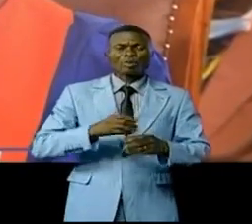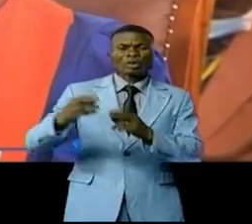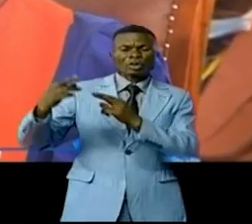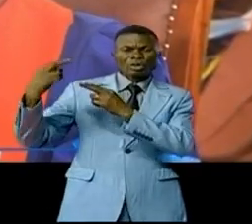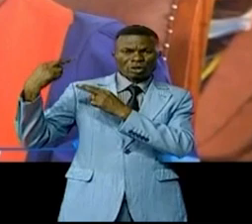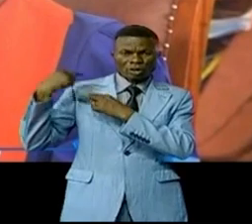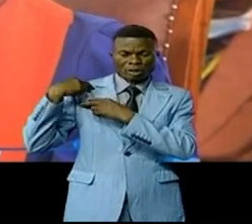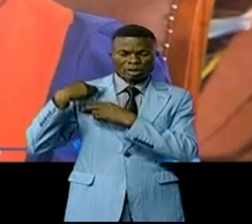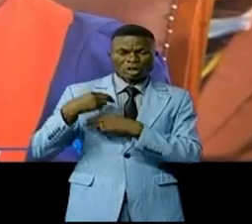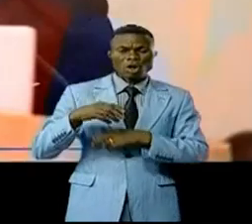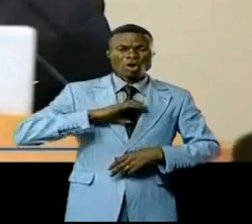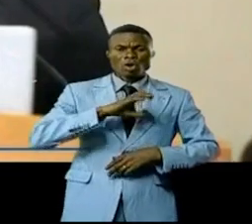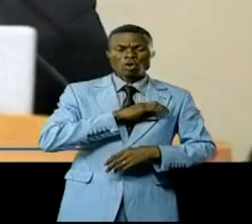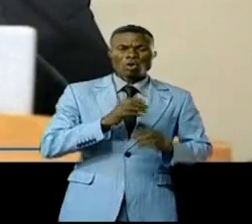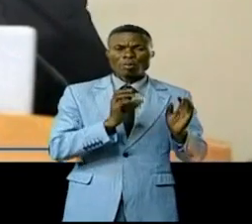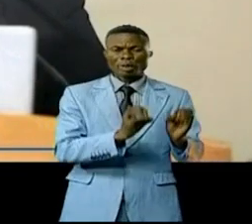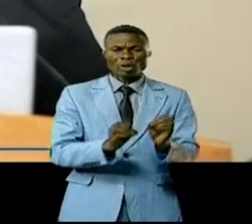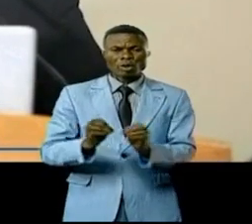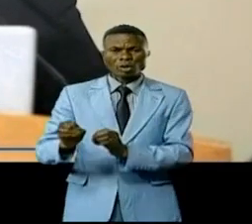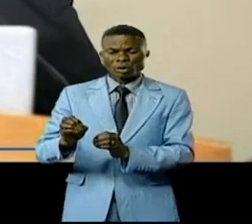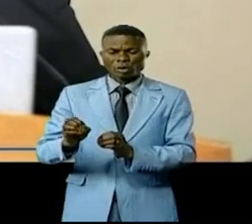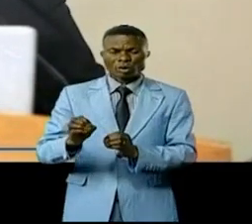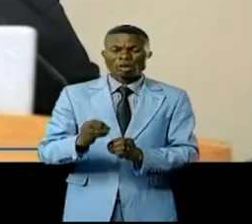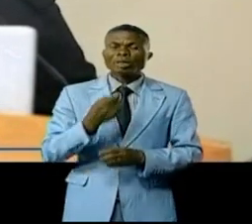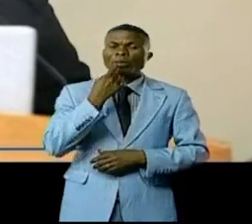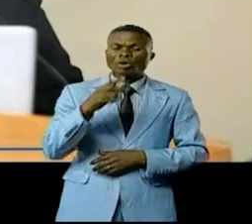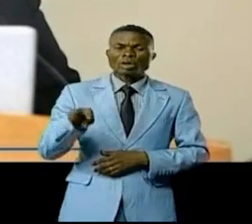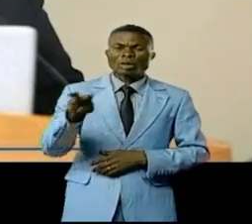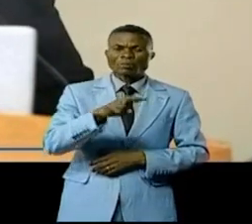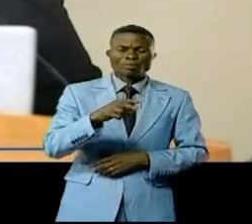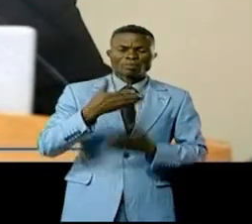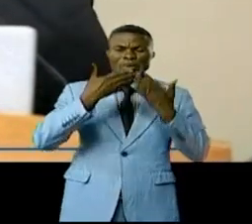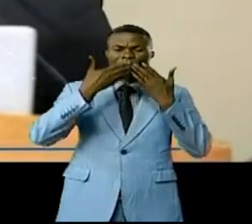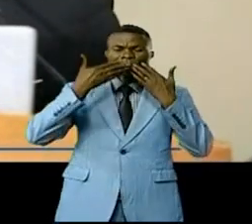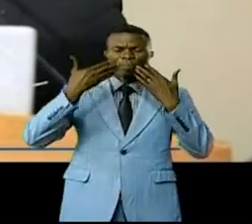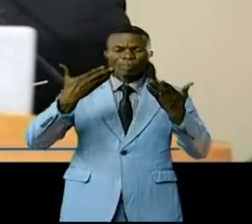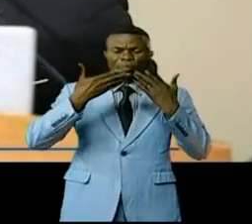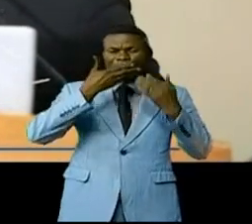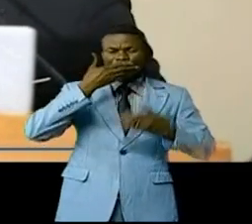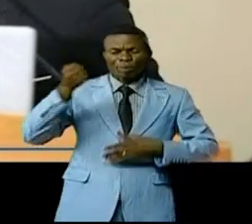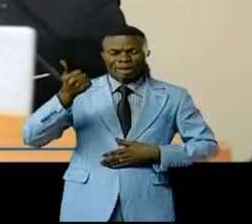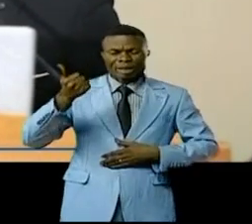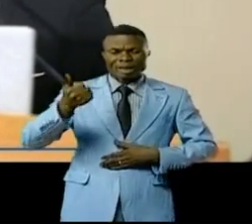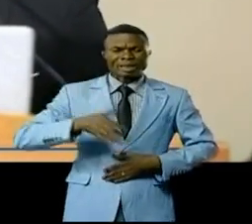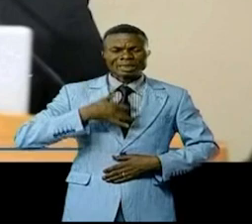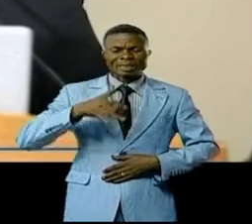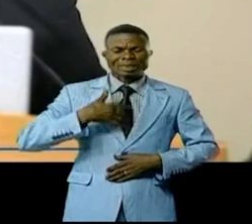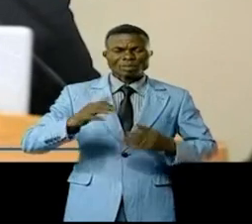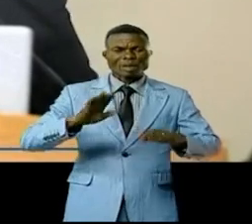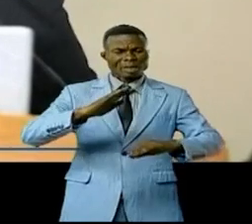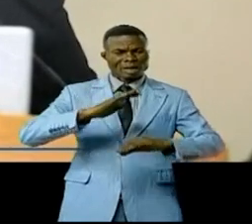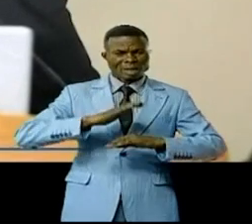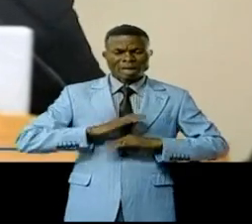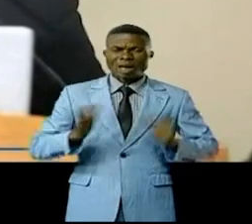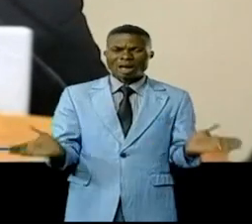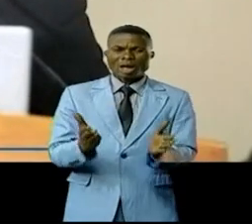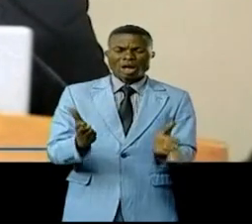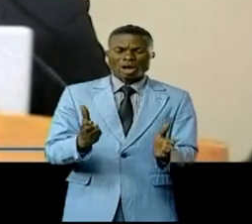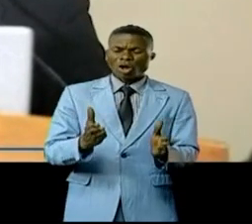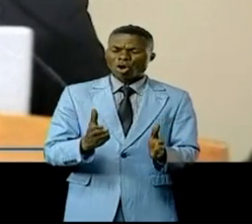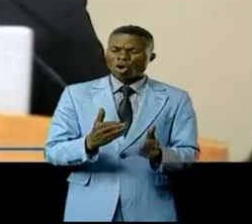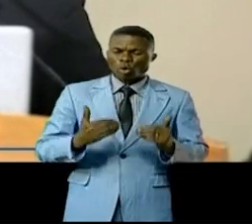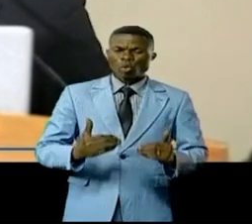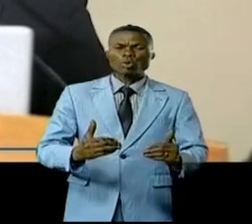au comité d'organisation, nous vous adressons nos meilleurs sentiments de satisfaction, nos encouragements de